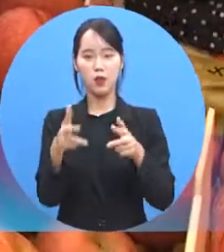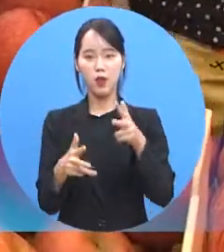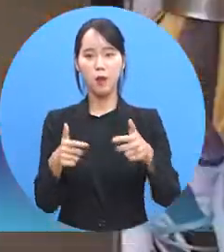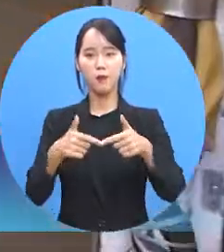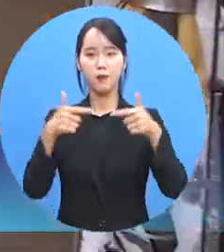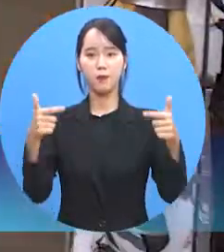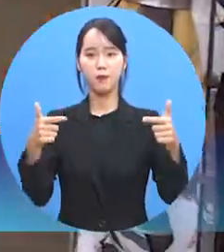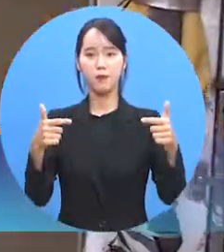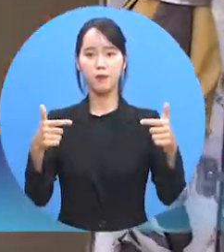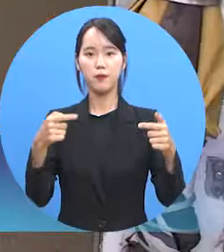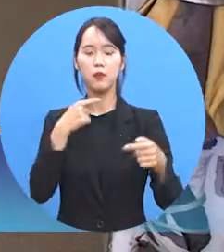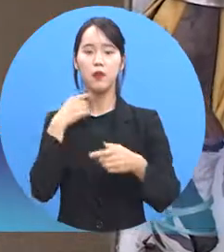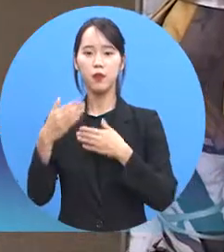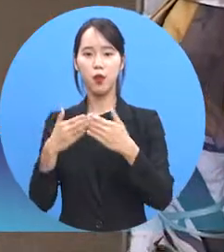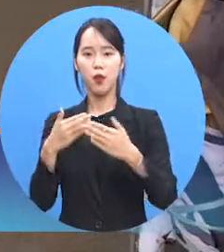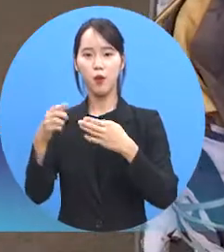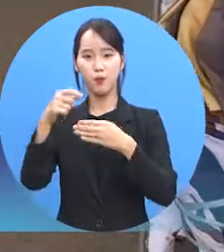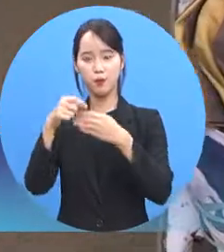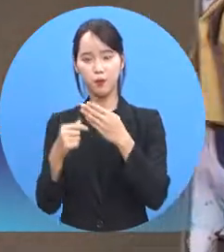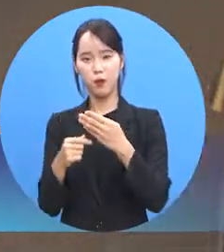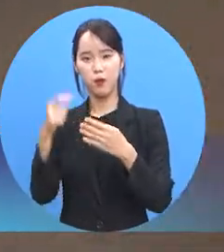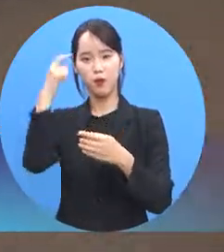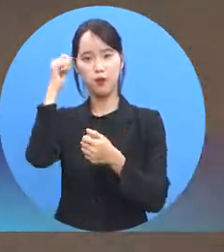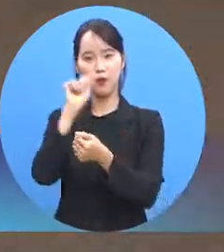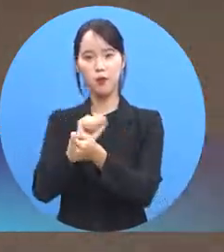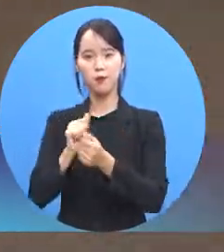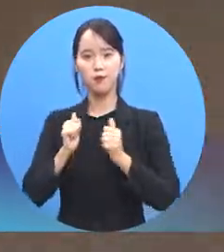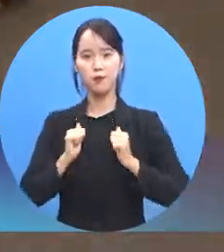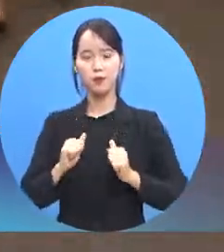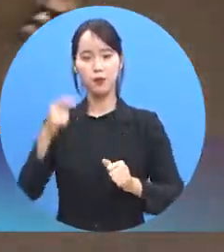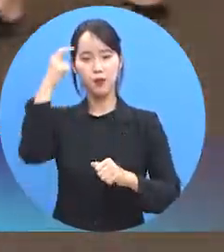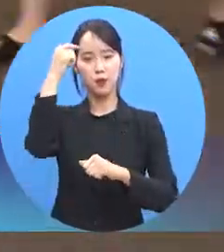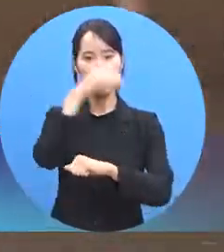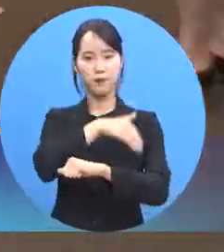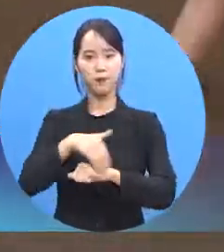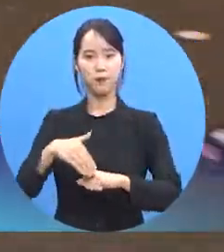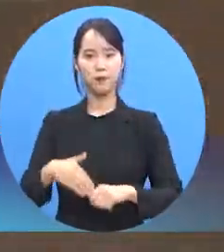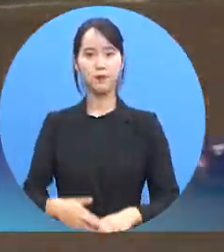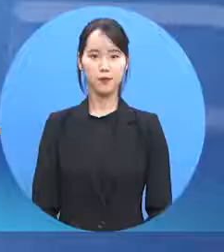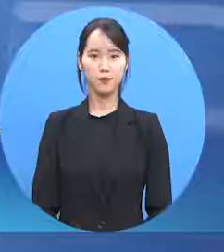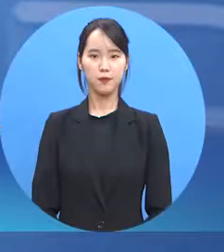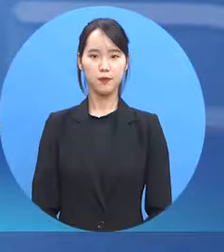사업 참여를 활성화하고 체험 프로그램 개발에도 힘쓸 계획입니다.